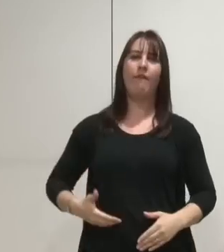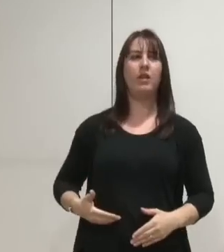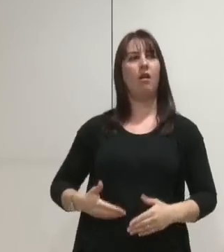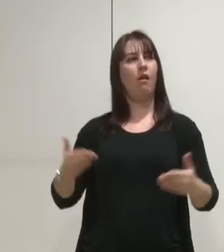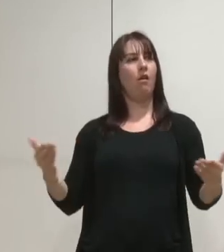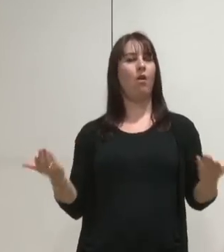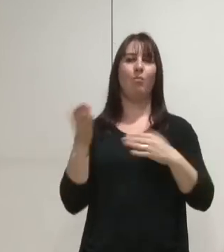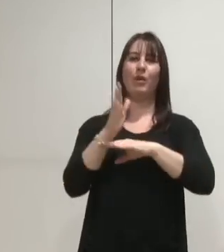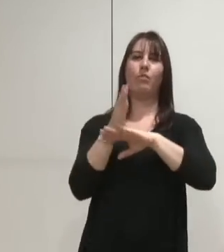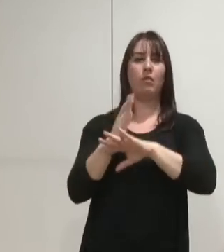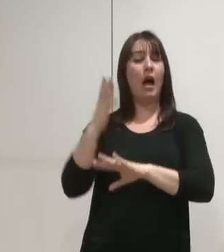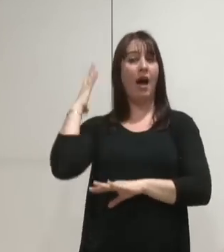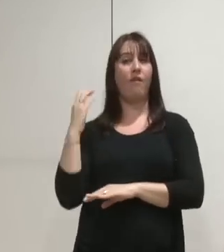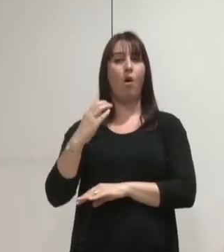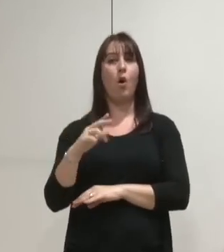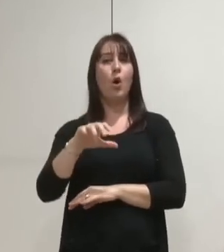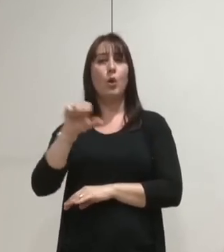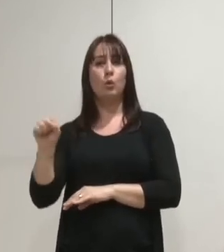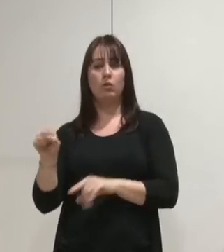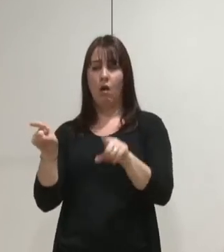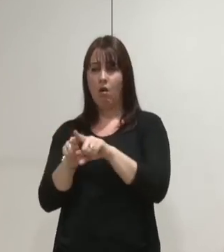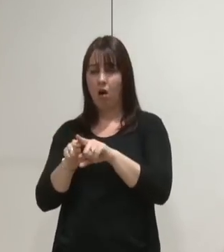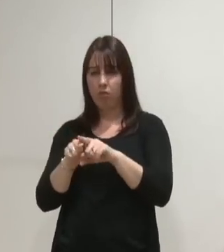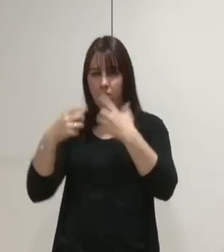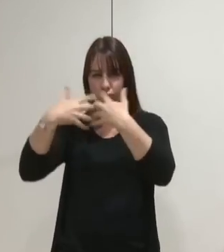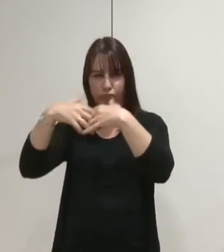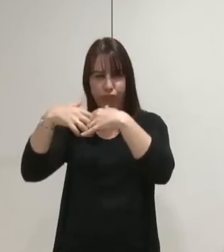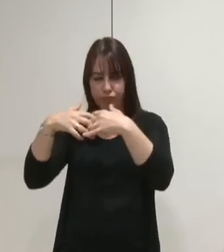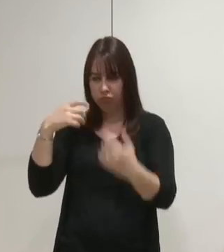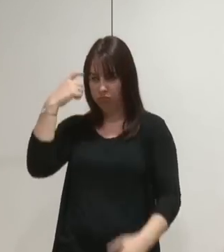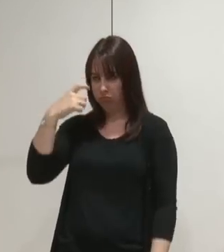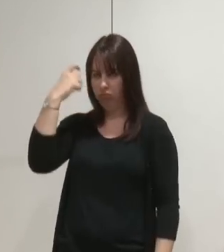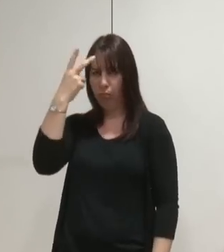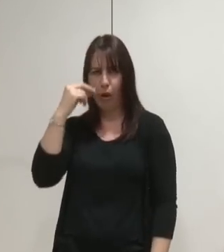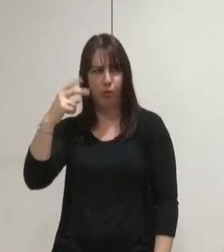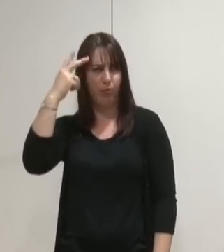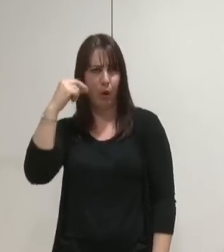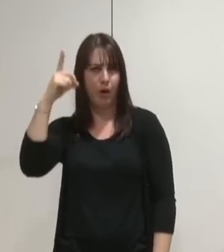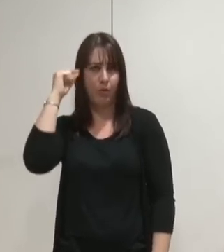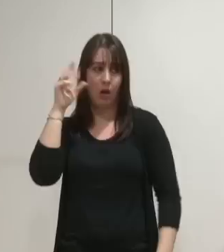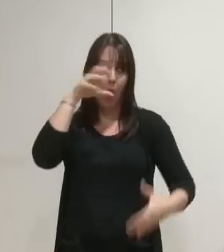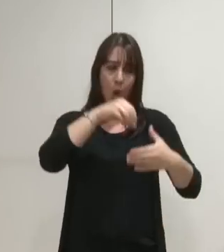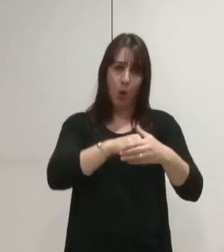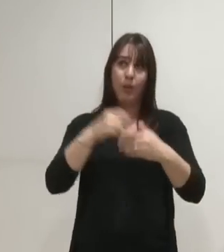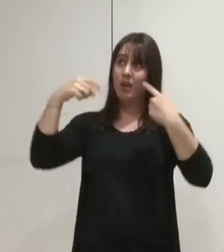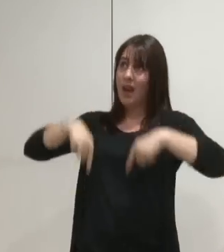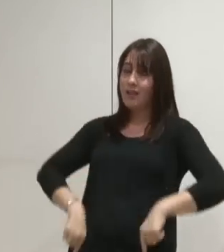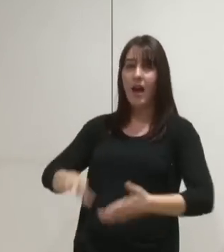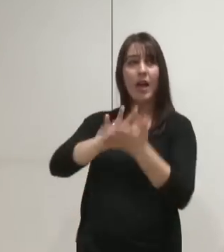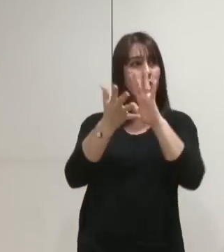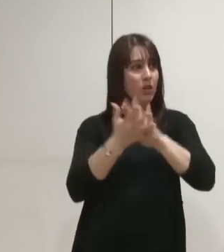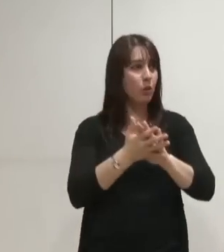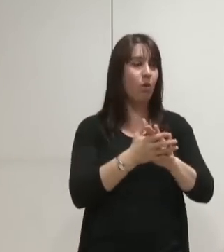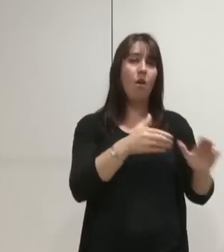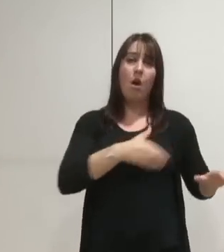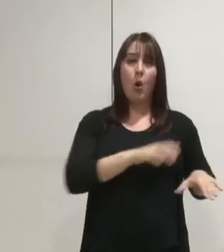c'était vrai pour lescux parfois comme une usine à gaz un peu incompréhensible aussi bien pour les collectivités que pour l'État ou les associations et donc les habitants